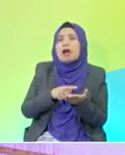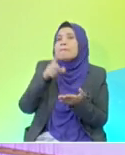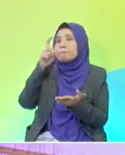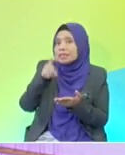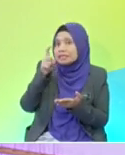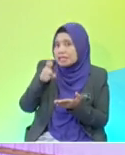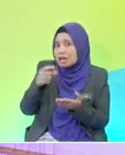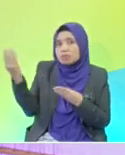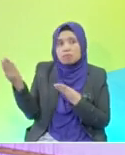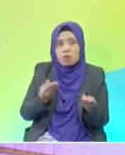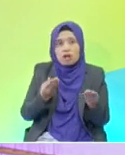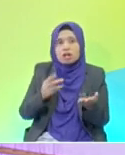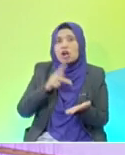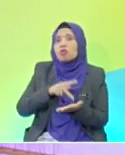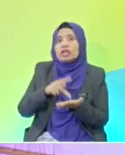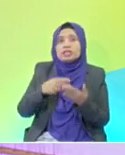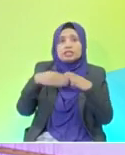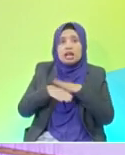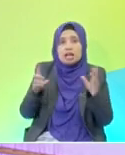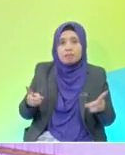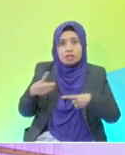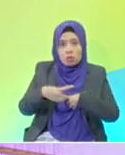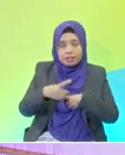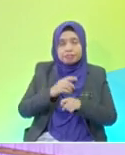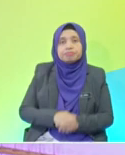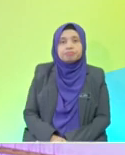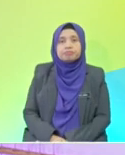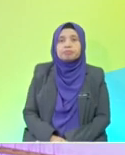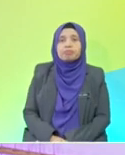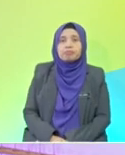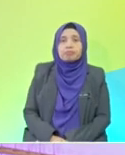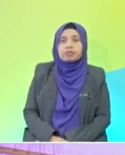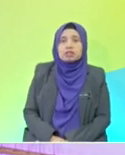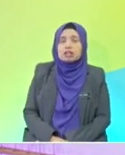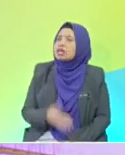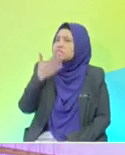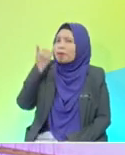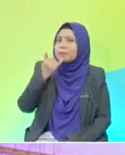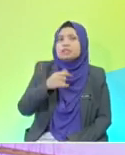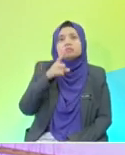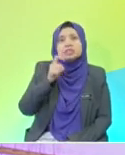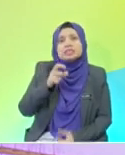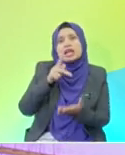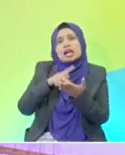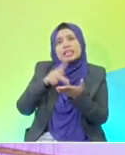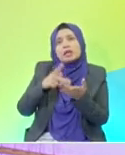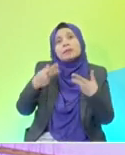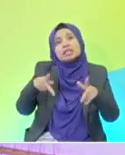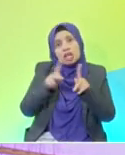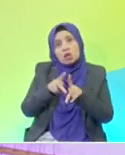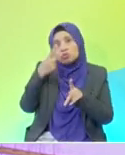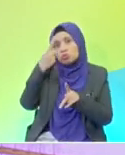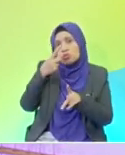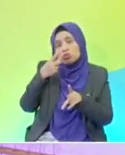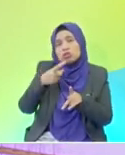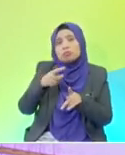membawa kaki letter di dalam dewan pemeriksaan Oke kenapa saya itu penting untuk